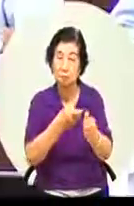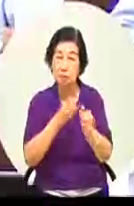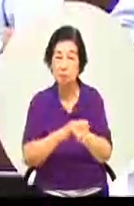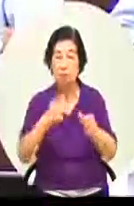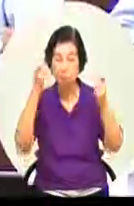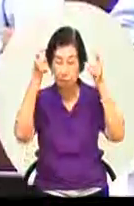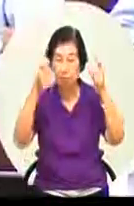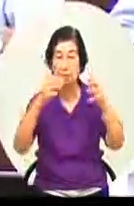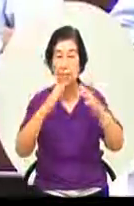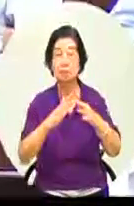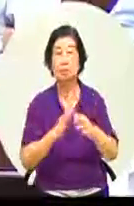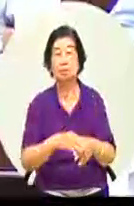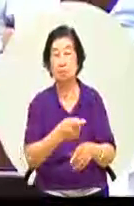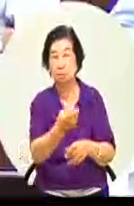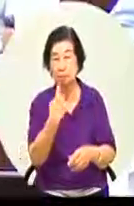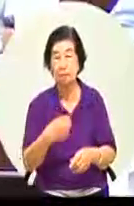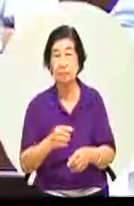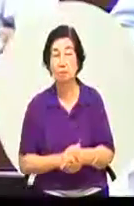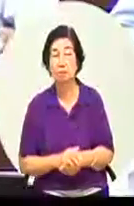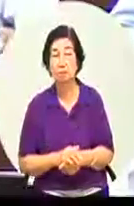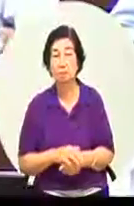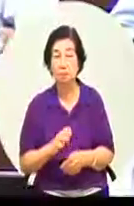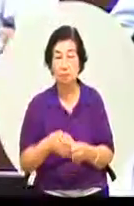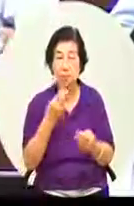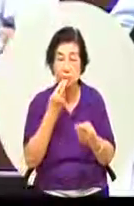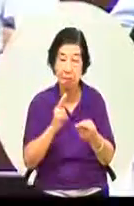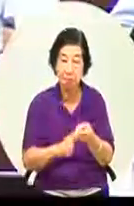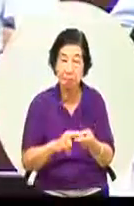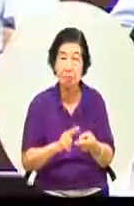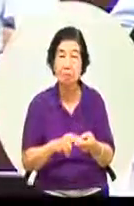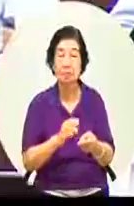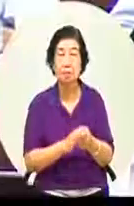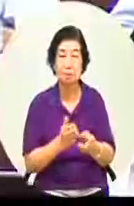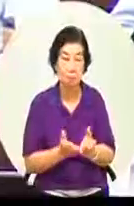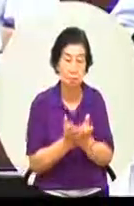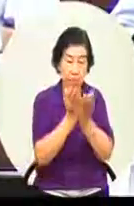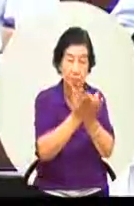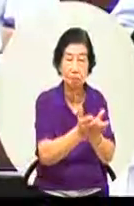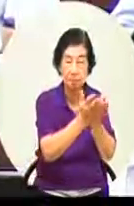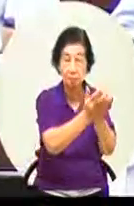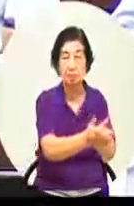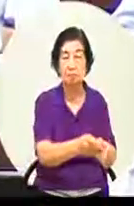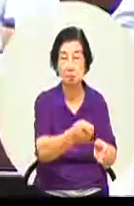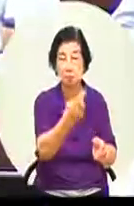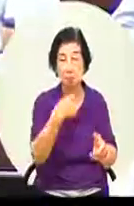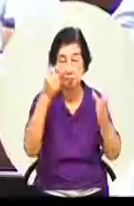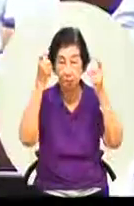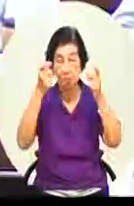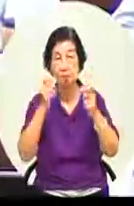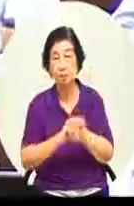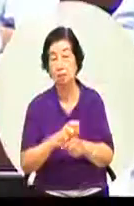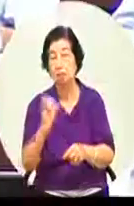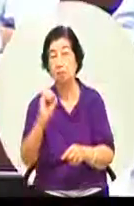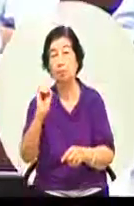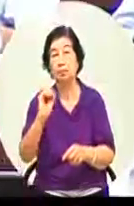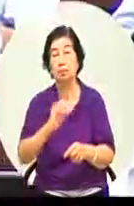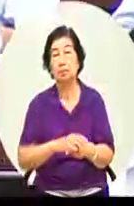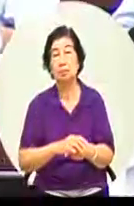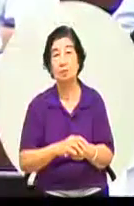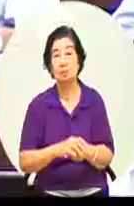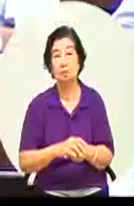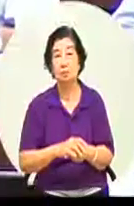游轮不来的这个问题，其实我们的游轮的部分其实有一些去年是到高雄